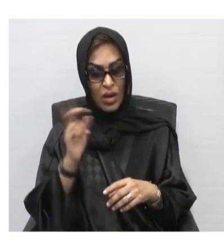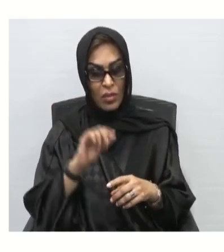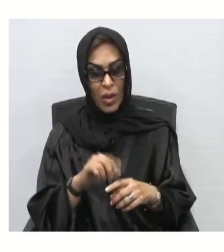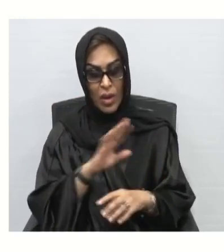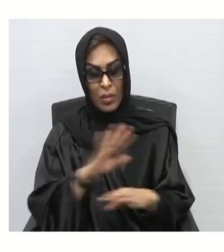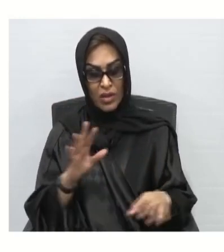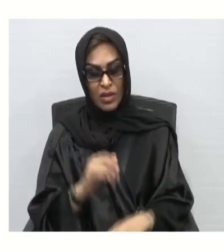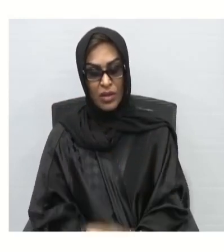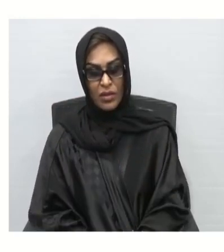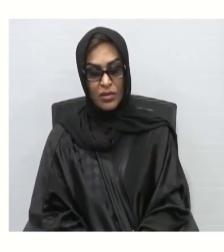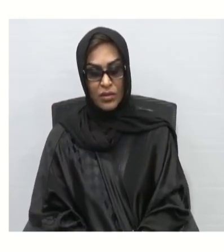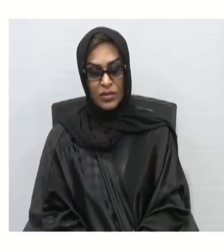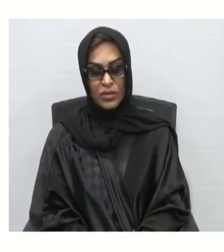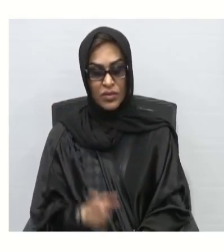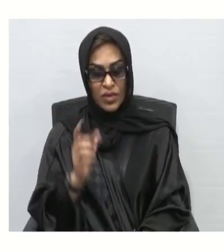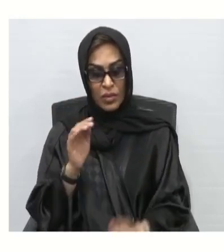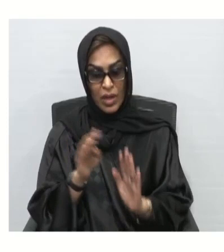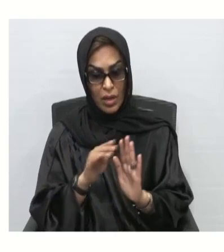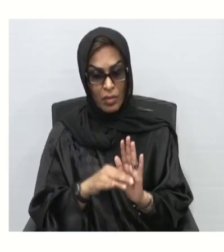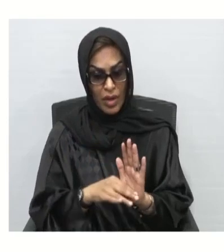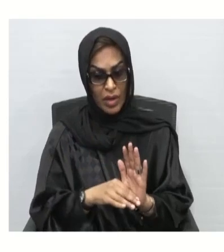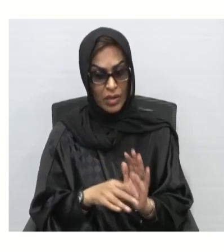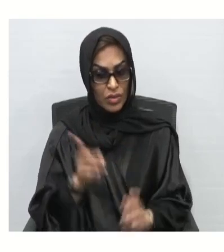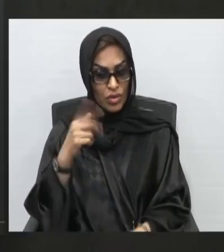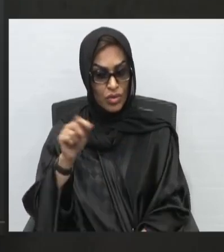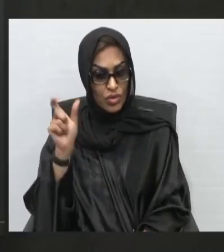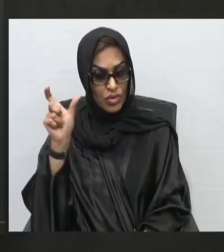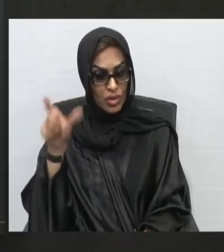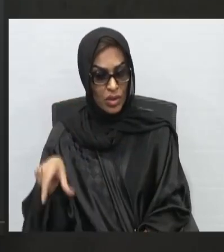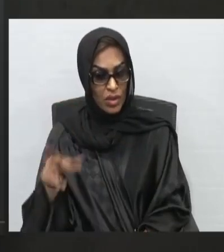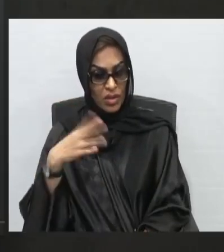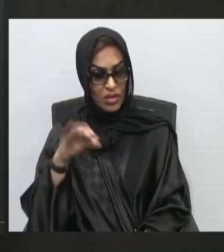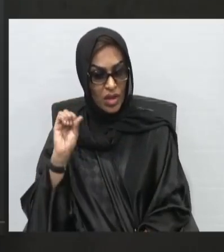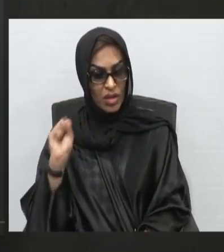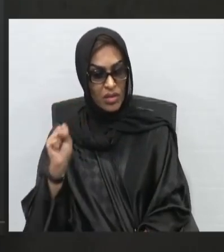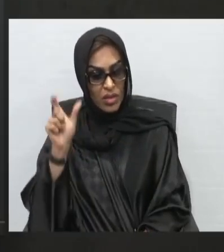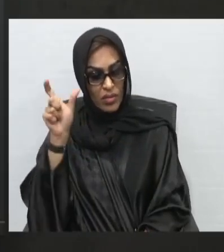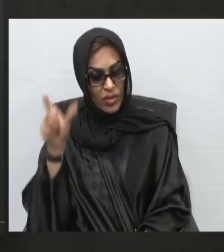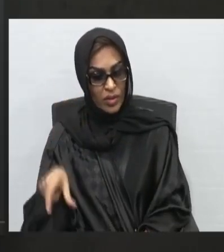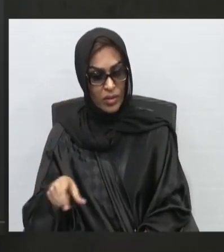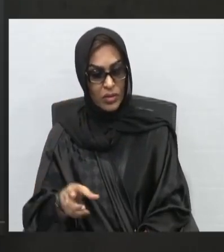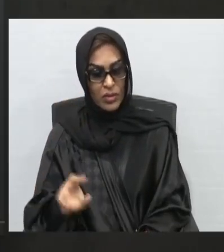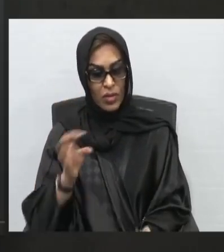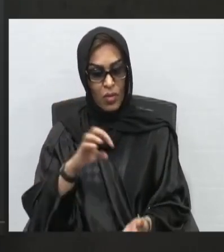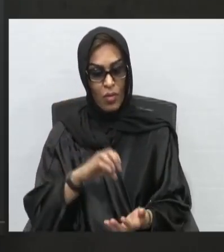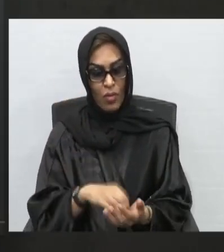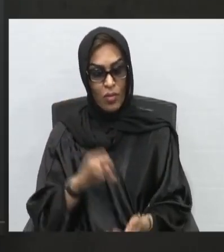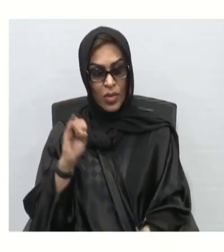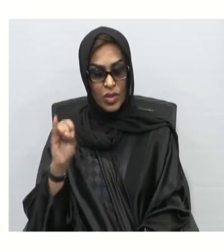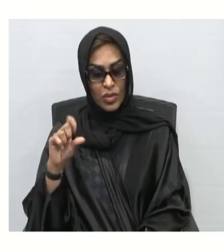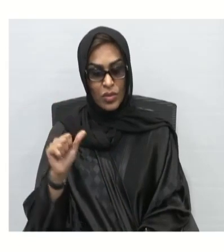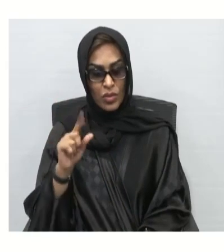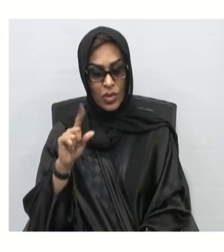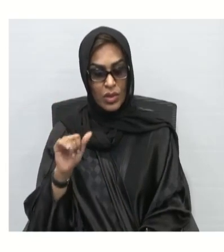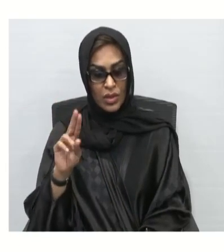مهما بلغت الثقه فالبيانات الشخصيه تخص الفرد نفسه وتقع ضمن مسؤولياته